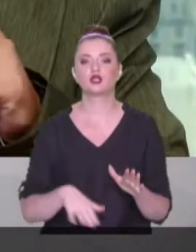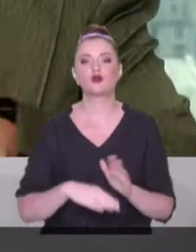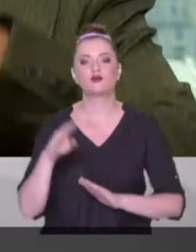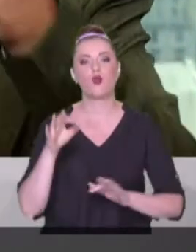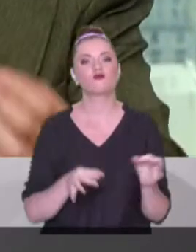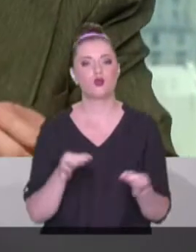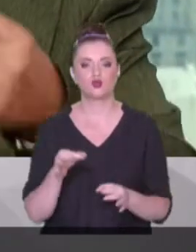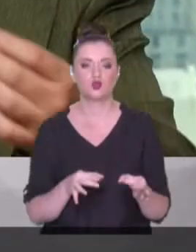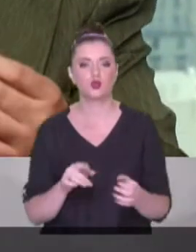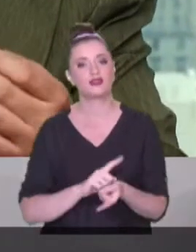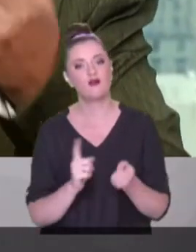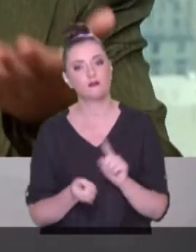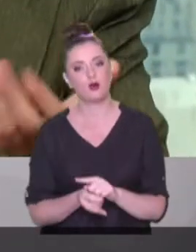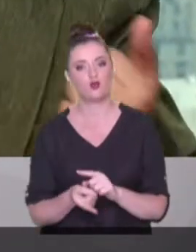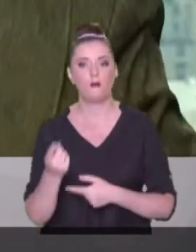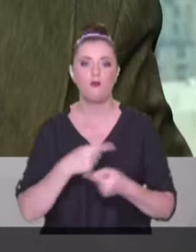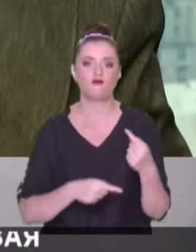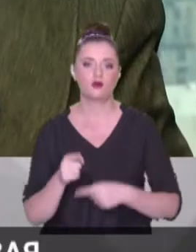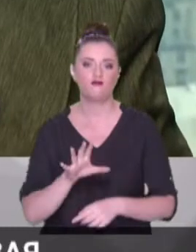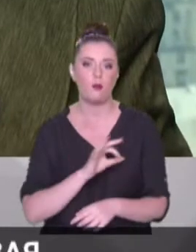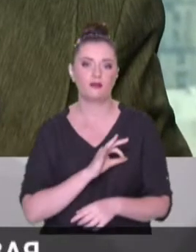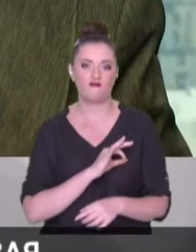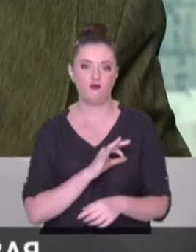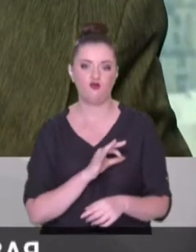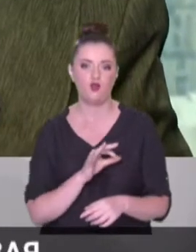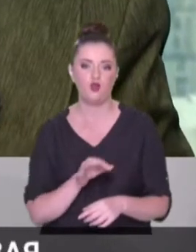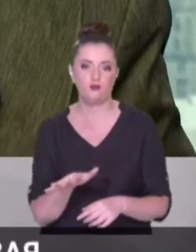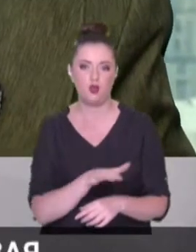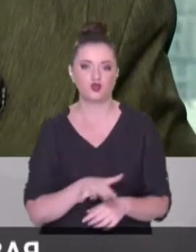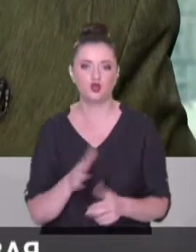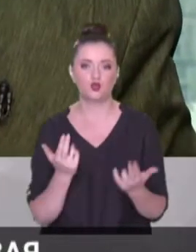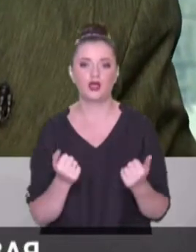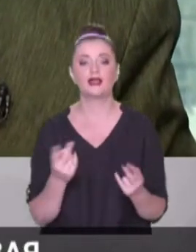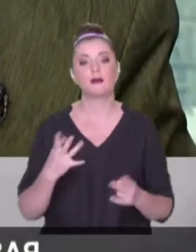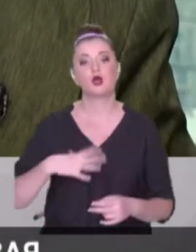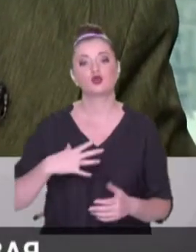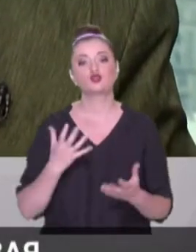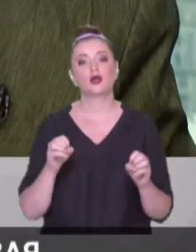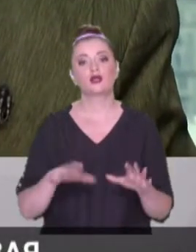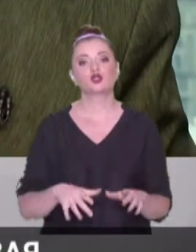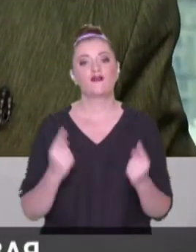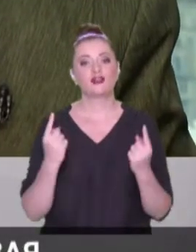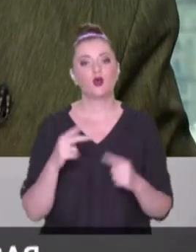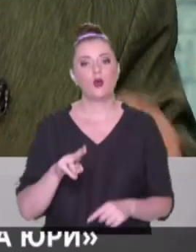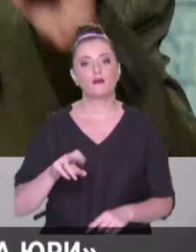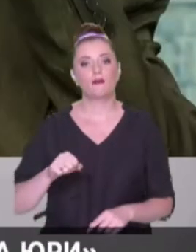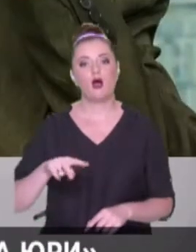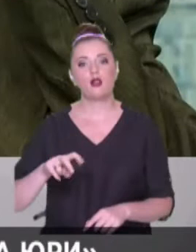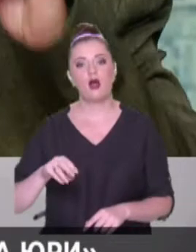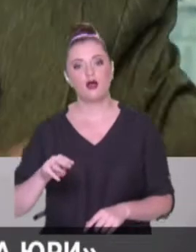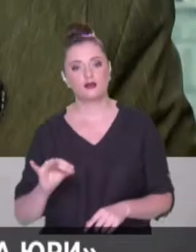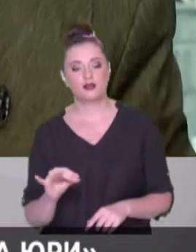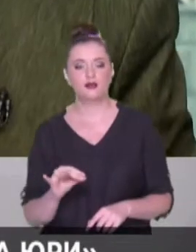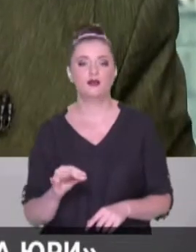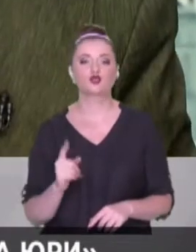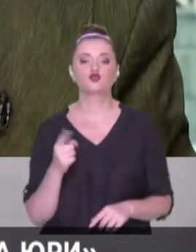Верховного суду навпаки повернулася в правову площину, так? Так, ну треба дочекатися ще рішення Великої Палати, тому що я чому